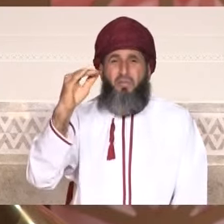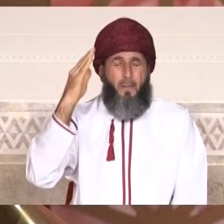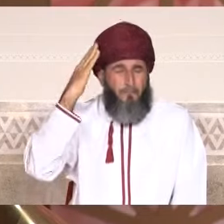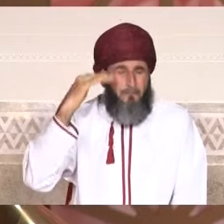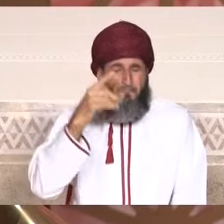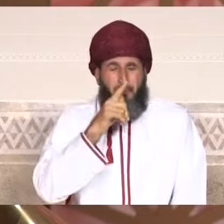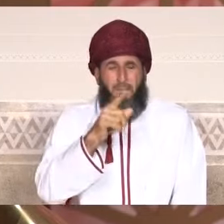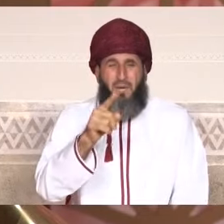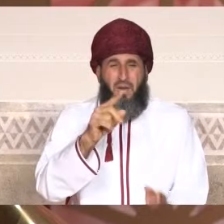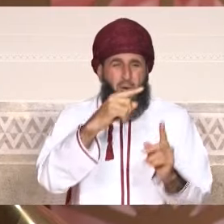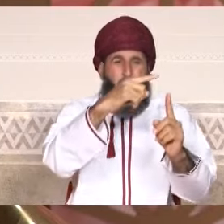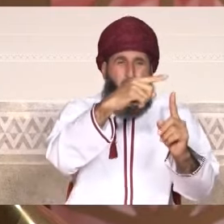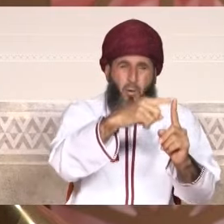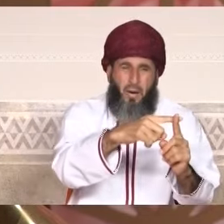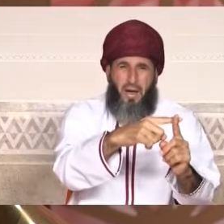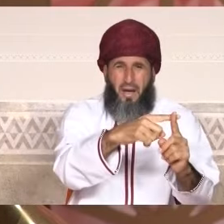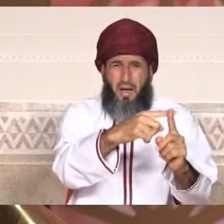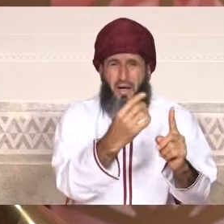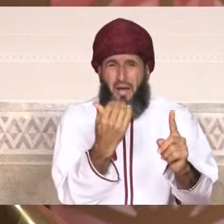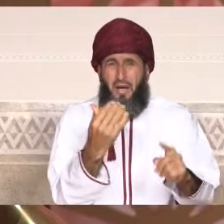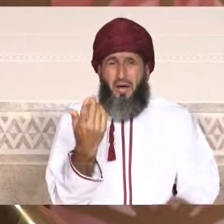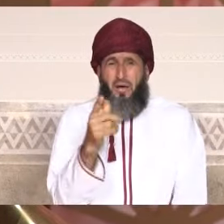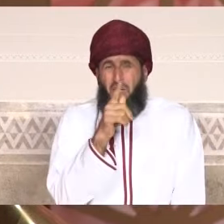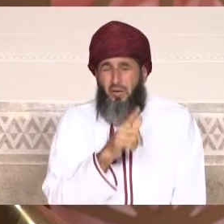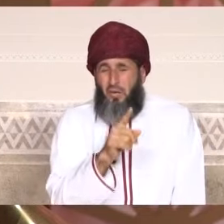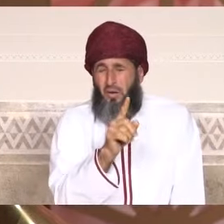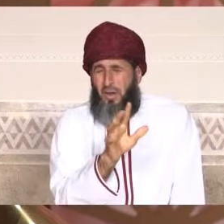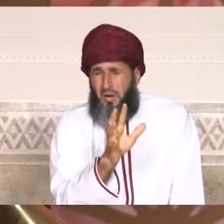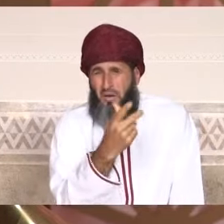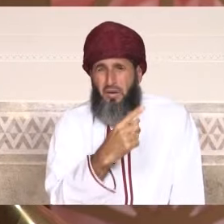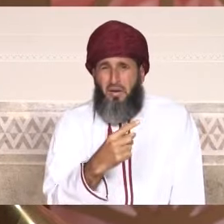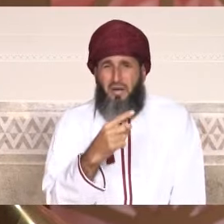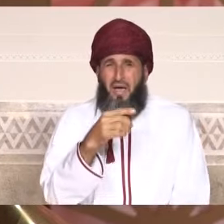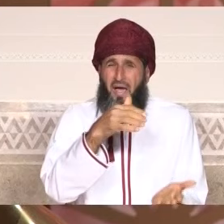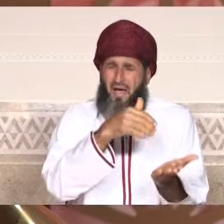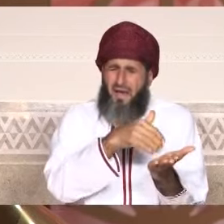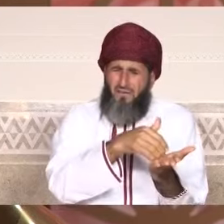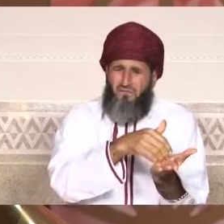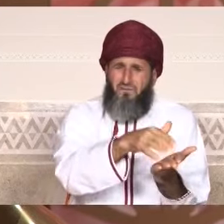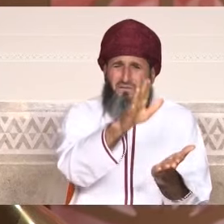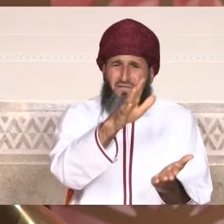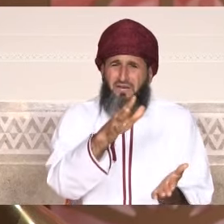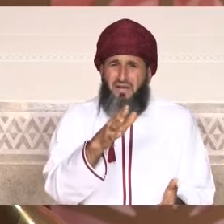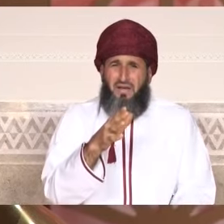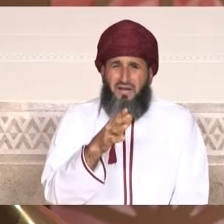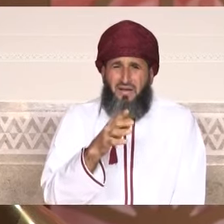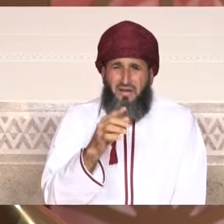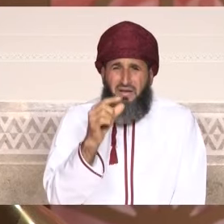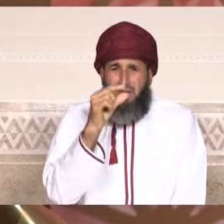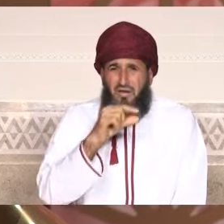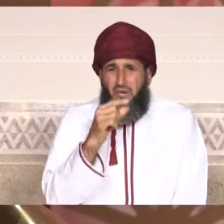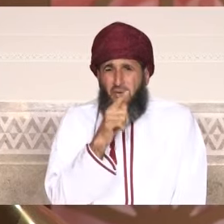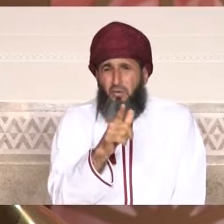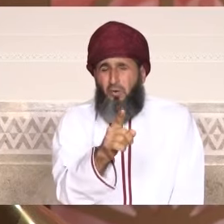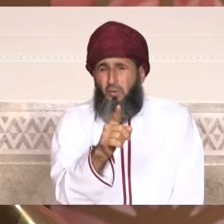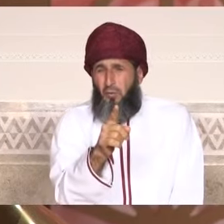الذين أوتوا الكتاب من قبلكم، والمقصود بهن العفيفات الذميات، أي اللاتي